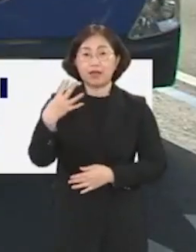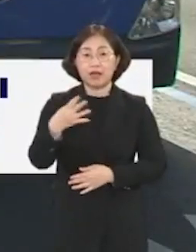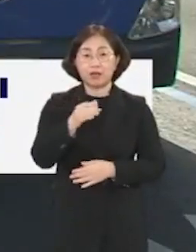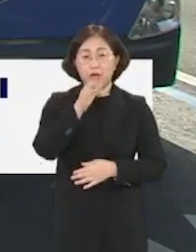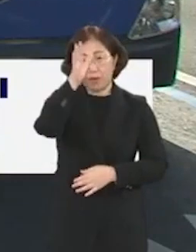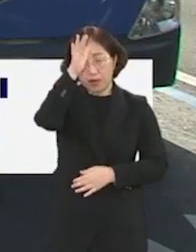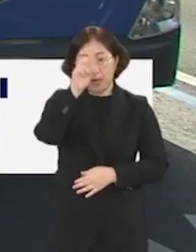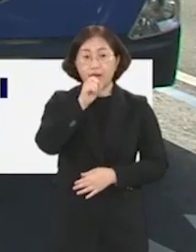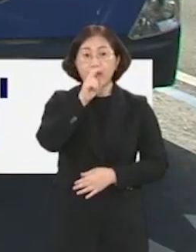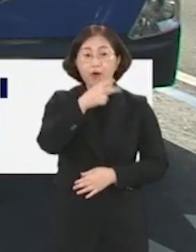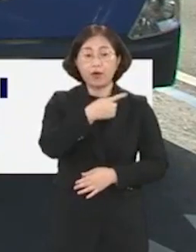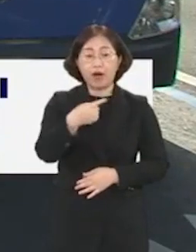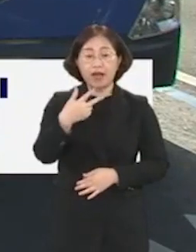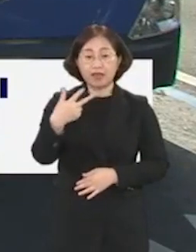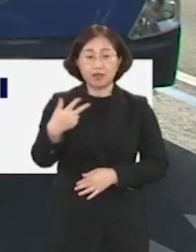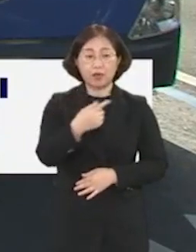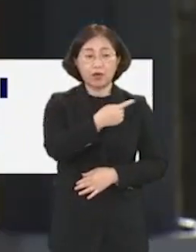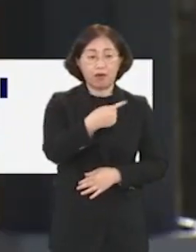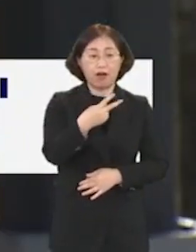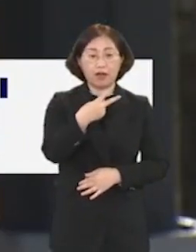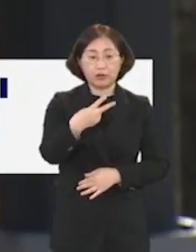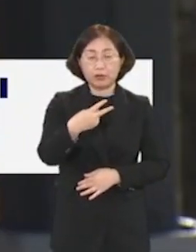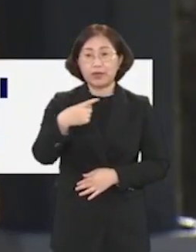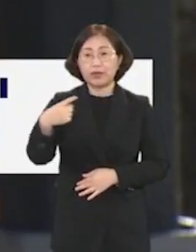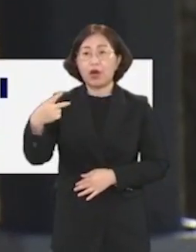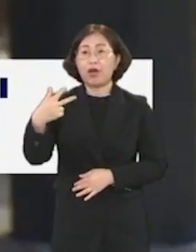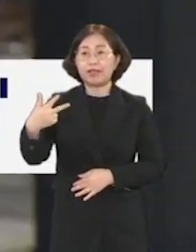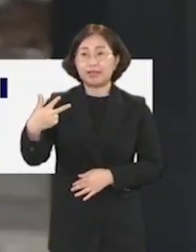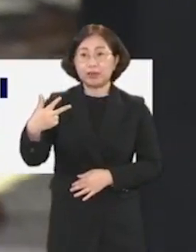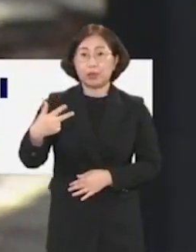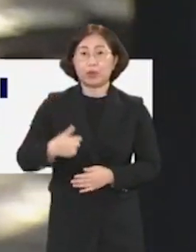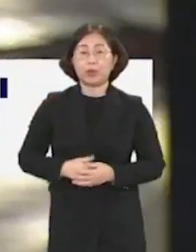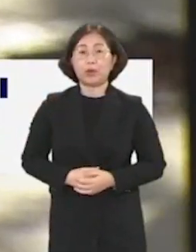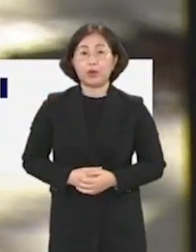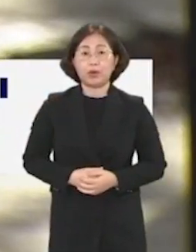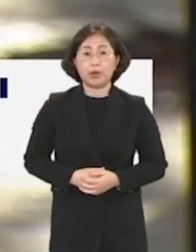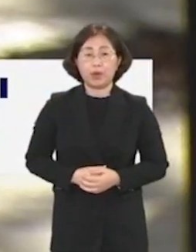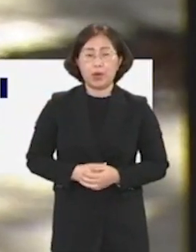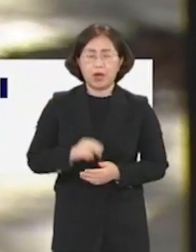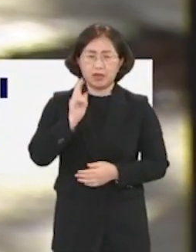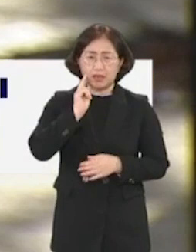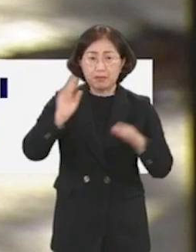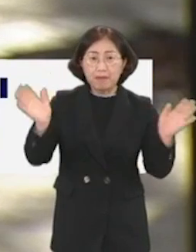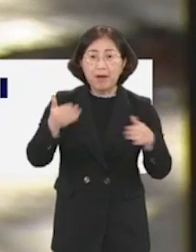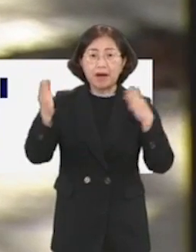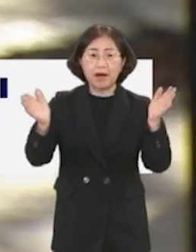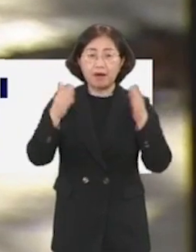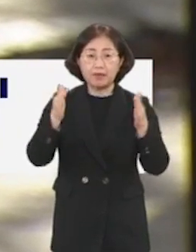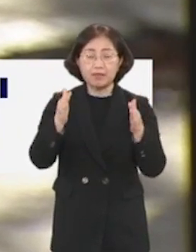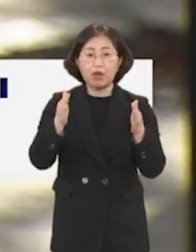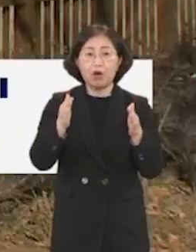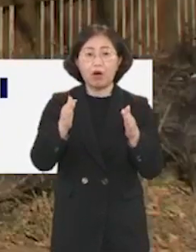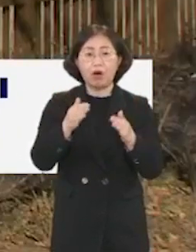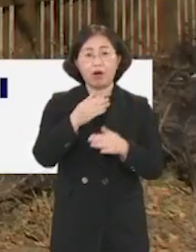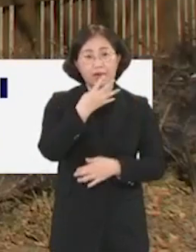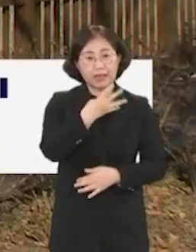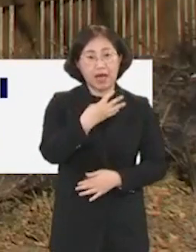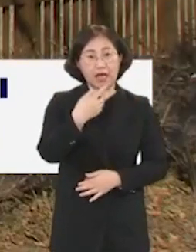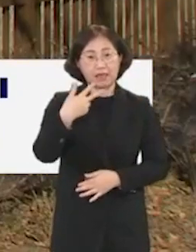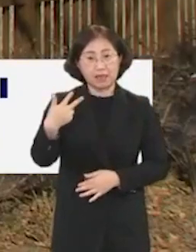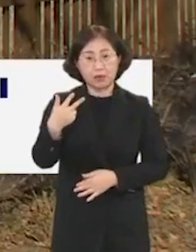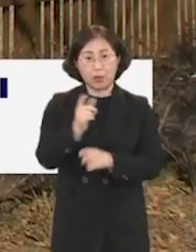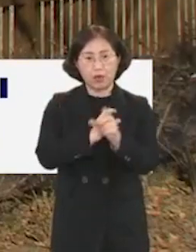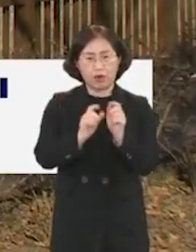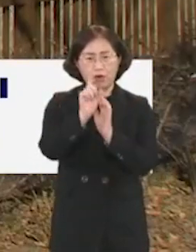7도로 영하 2도에서 영하 7도의 분포를 보이겠습니다. 특히 바람이 강하게 불어 체감온도는 기온보다